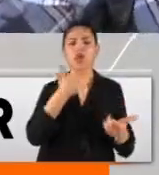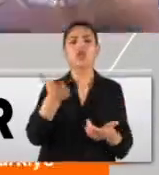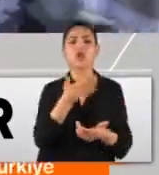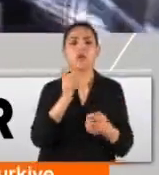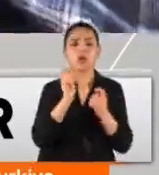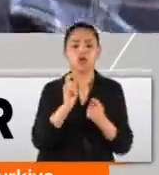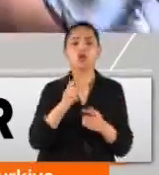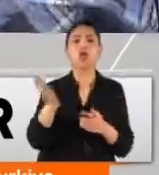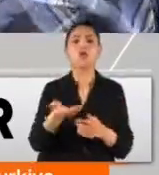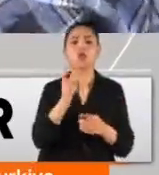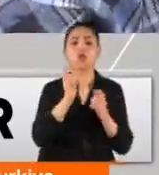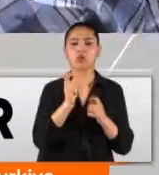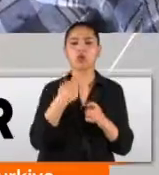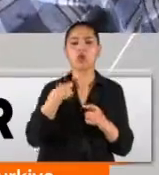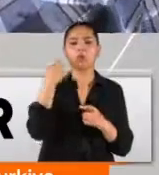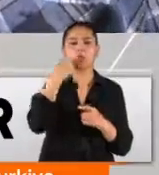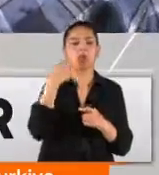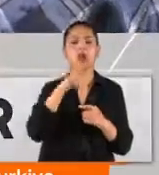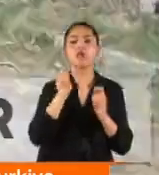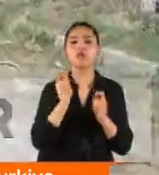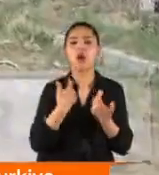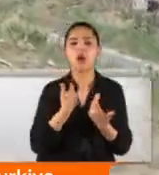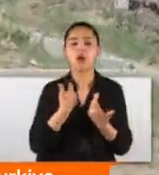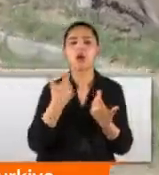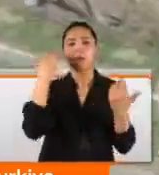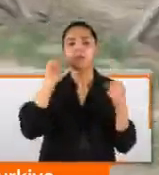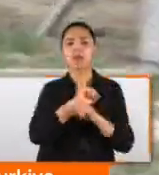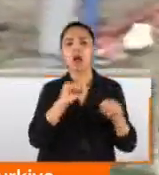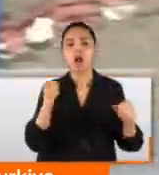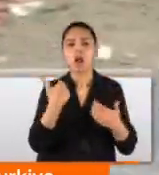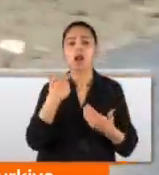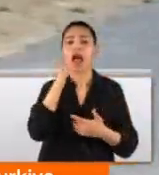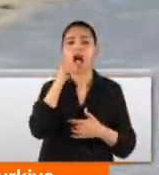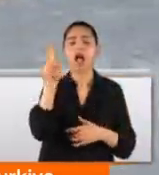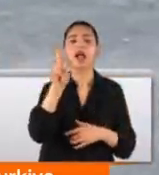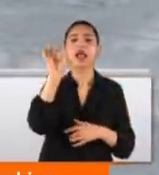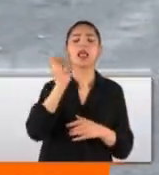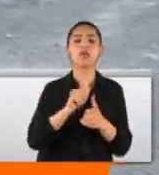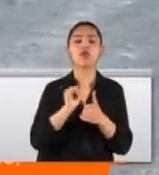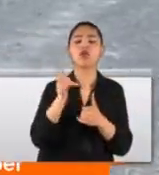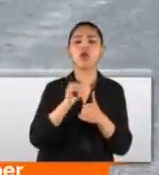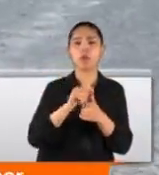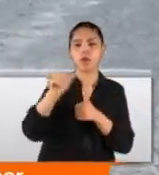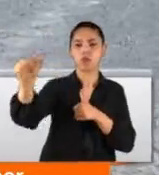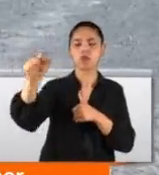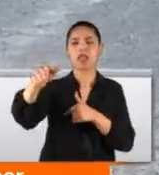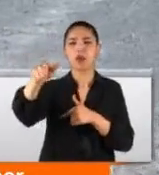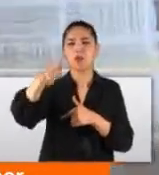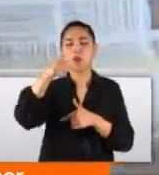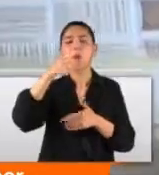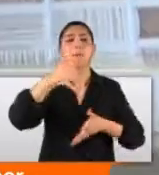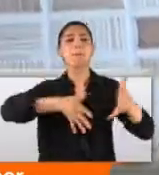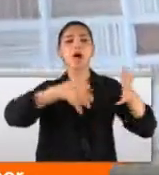zorlanıyorum oldu traş sakal traş olacak suyumuz yok böyle perişanız Burası Ankara'ya gitmiş kilometre uzaklıktaki abazlı